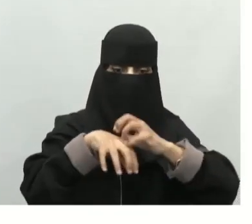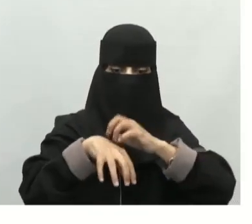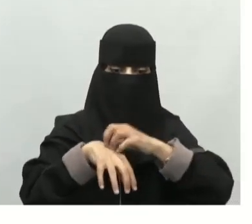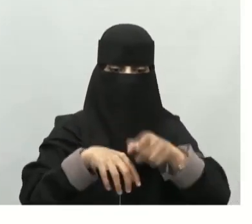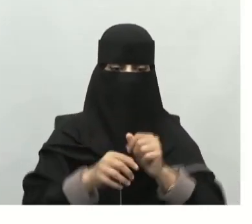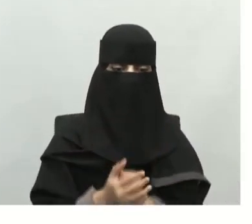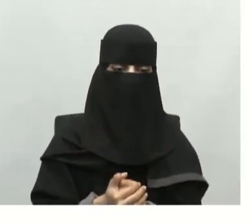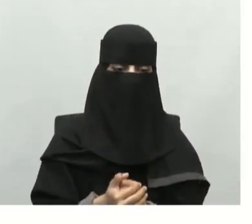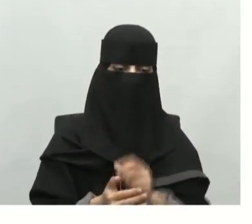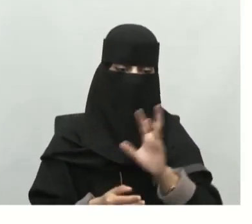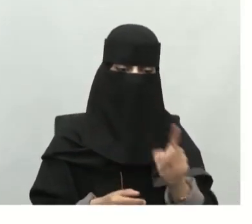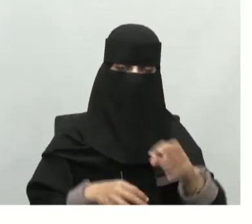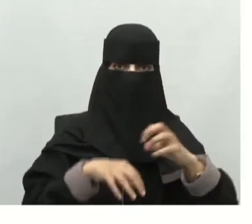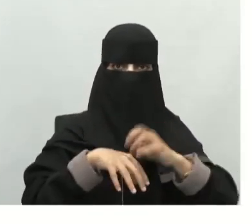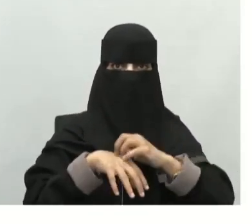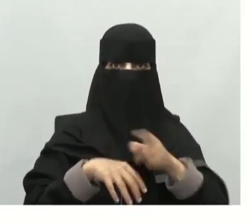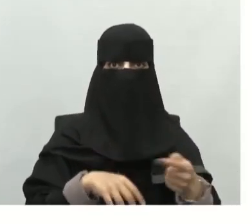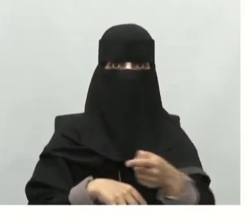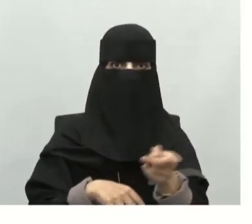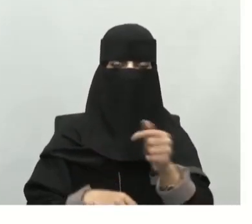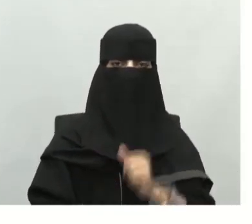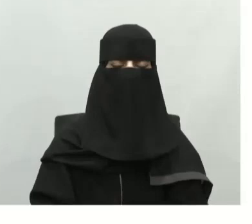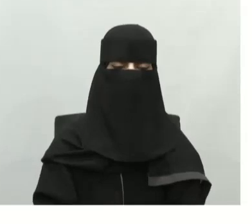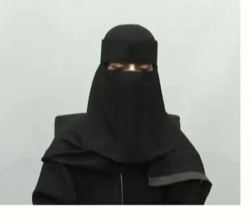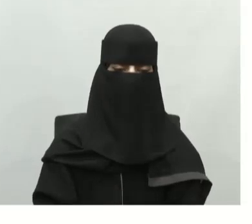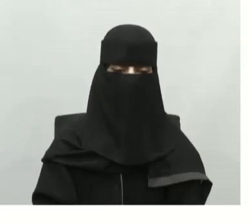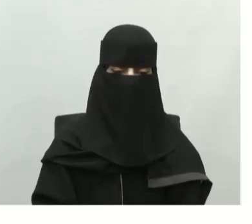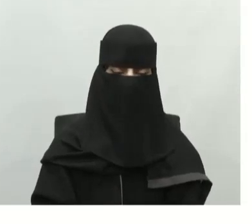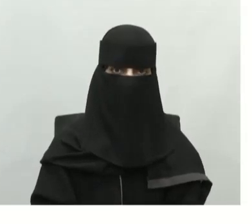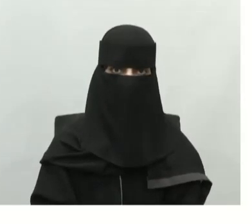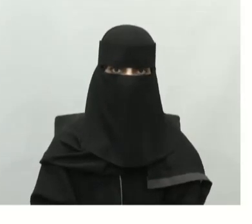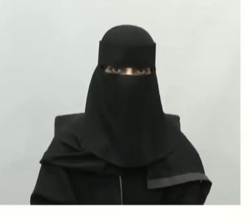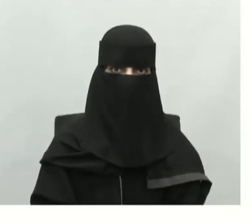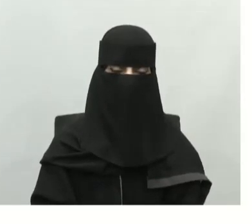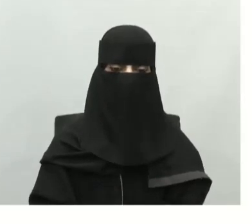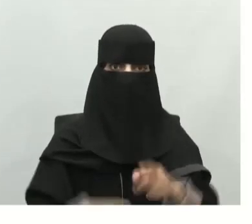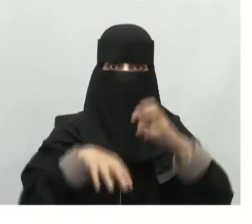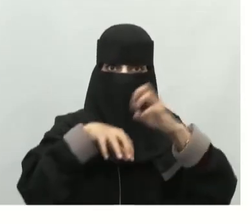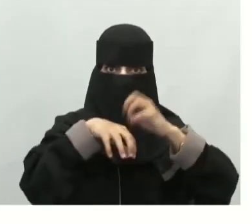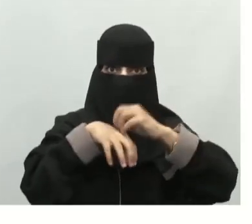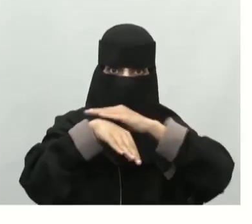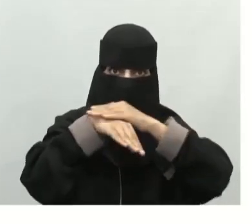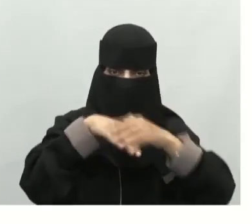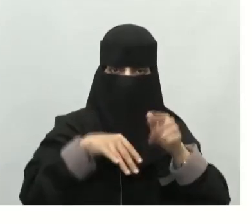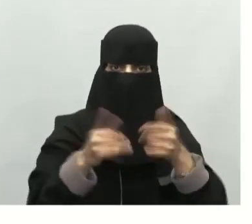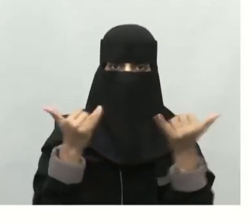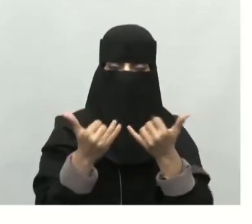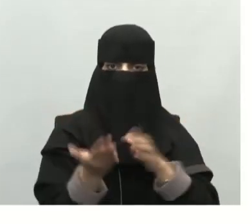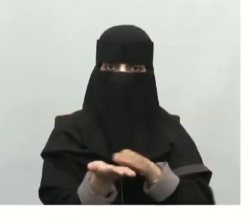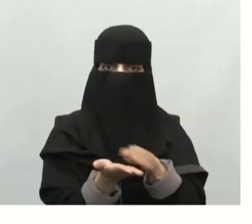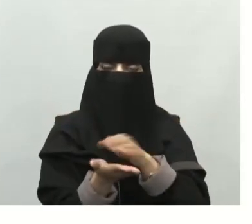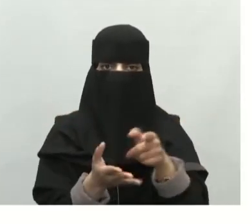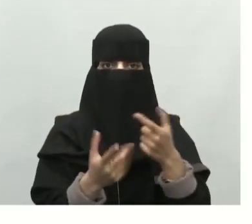وهنا وايضا الثعابين اذا الحراشف مهمه للزواحف